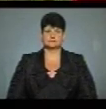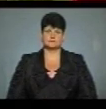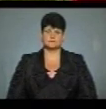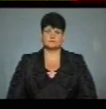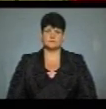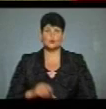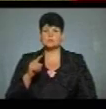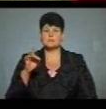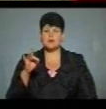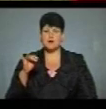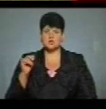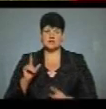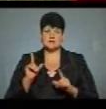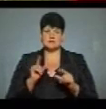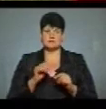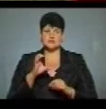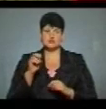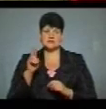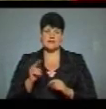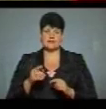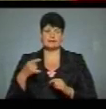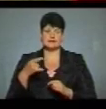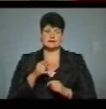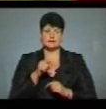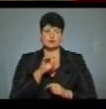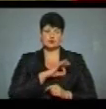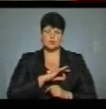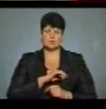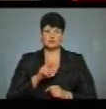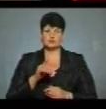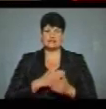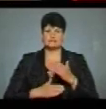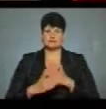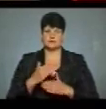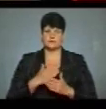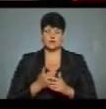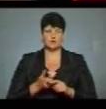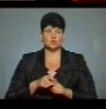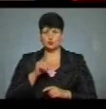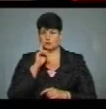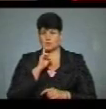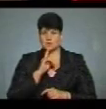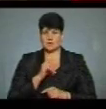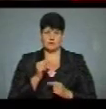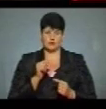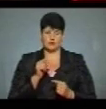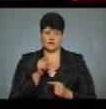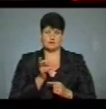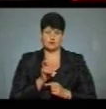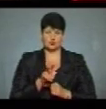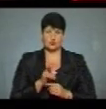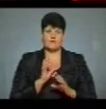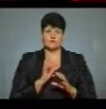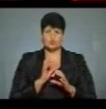У Збаражі їздитиме соціальне таксі. Ним користуватимуться люди з інвалідністю. Це дуже зручно. Напроти того, що я підходжу до